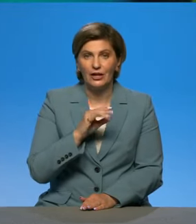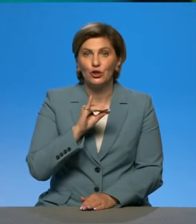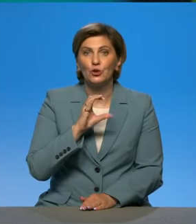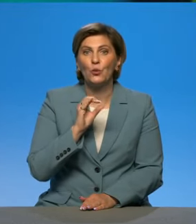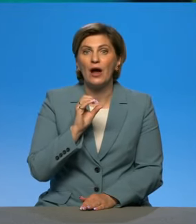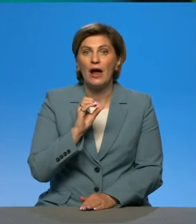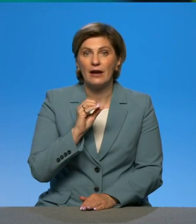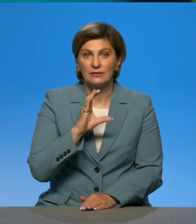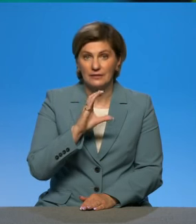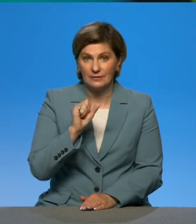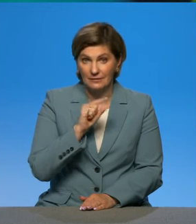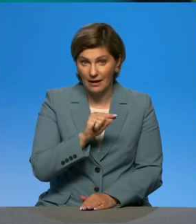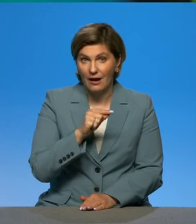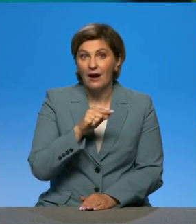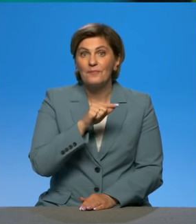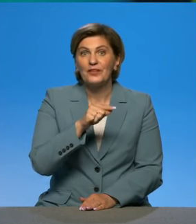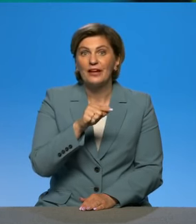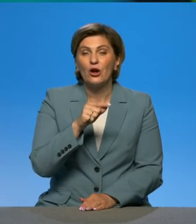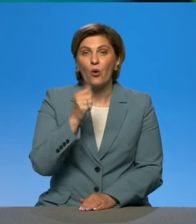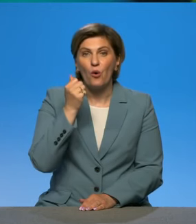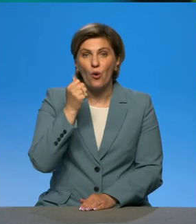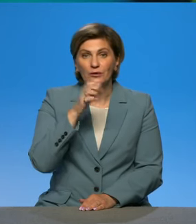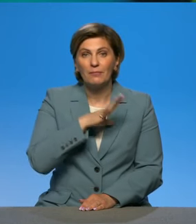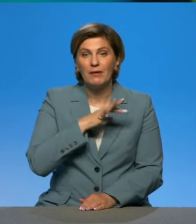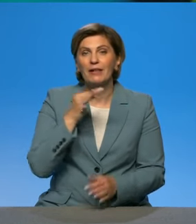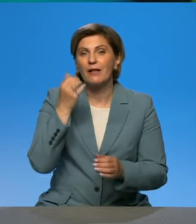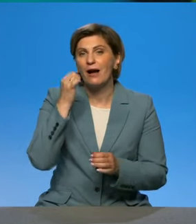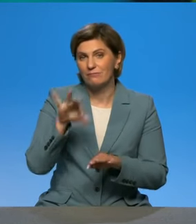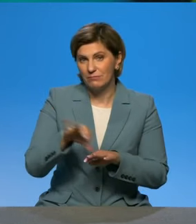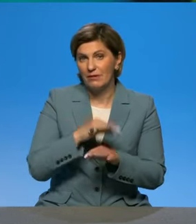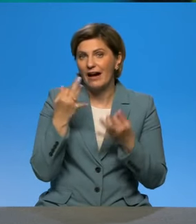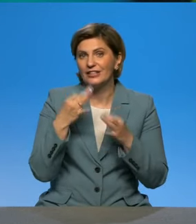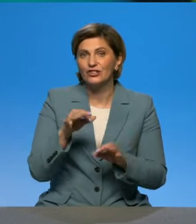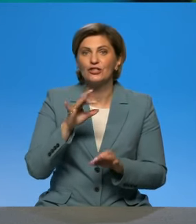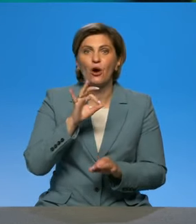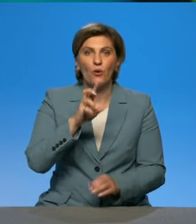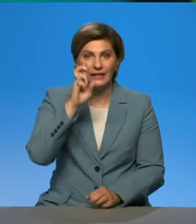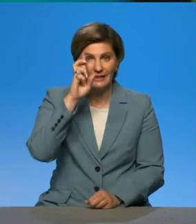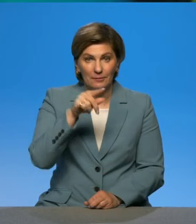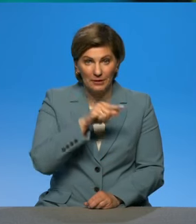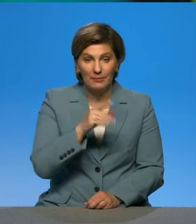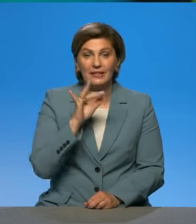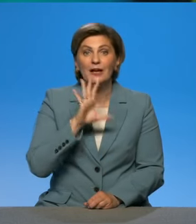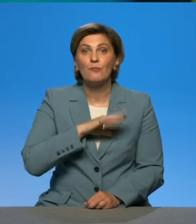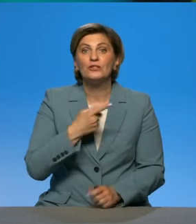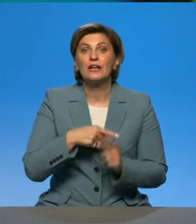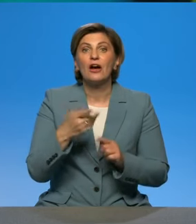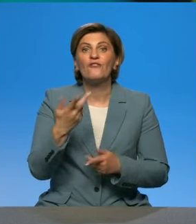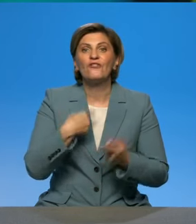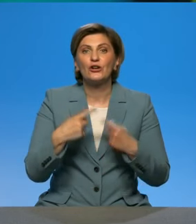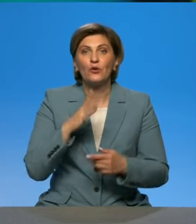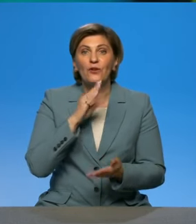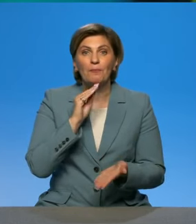был благодаря разрешению императора и Святейшего Синода. И после того, как он вернулся в Санкт-Петербург